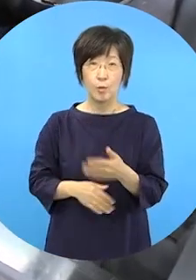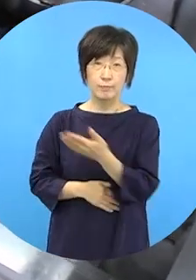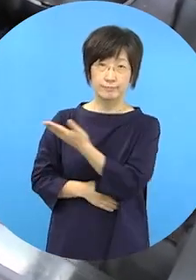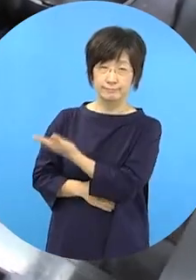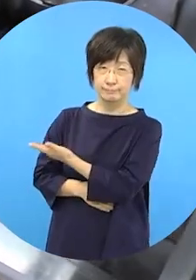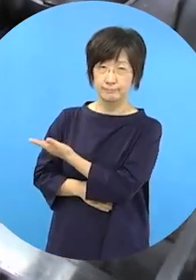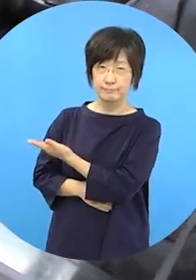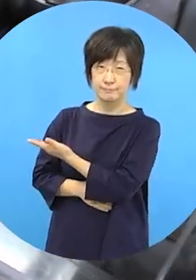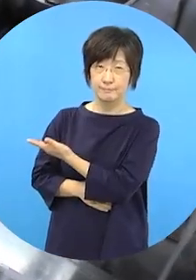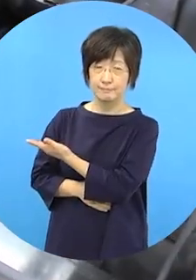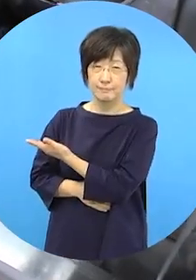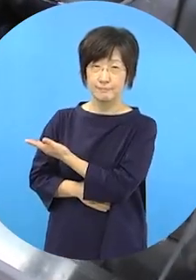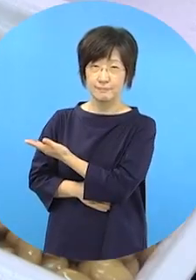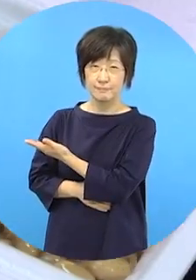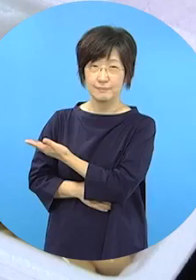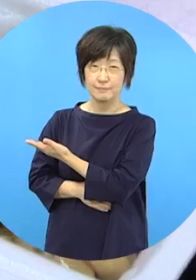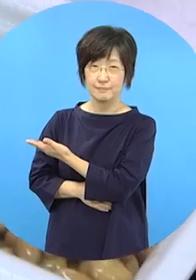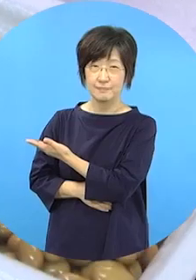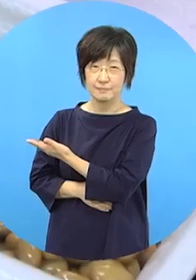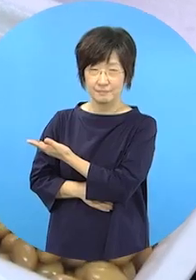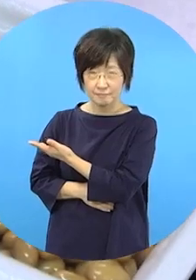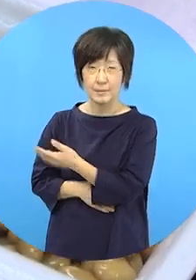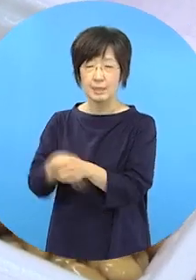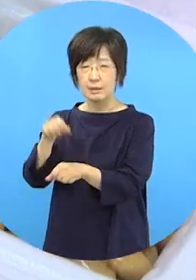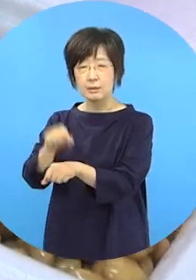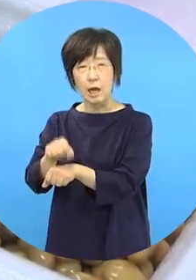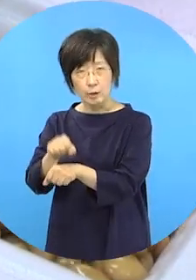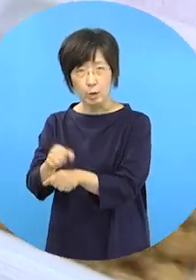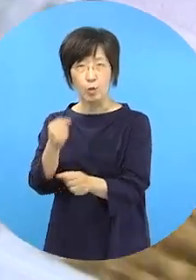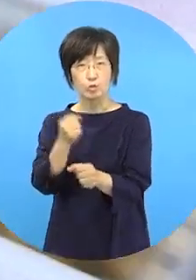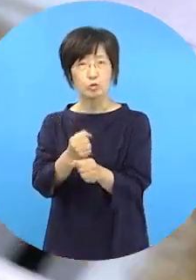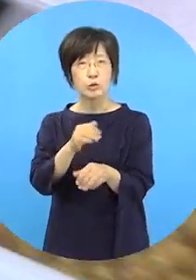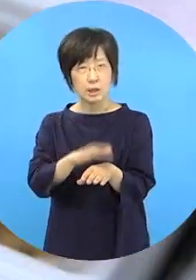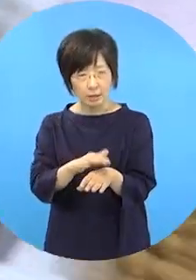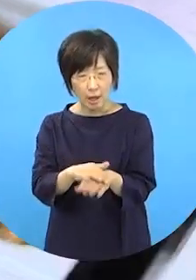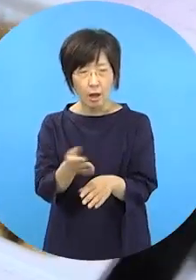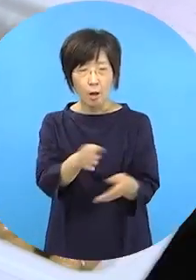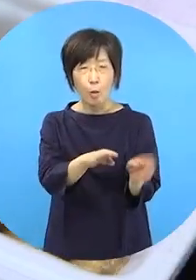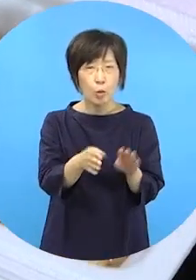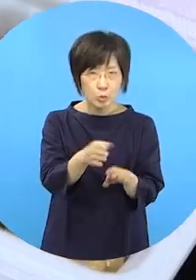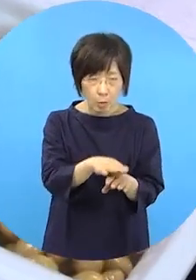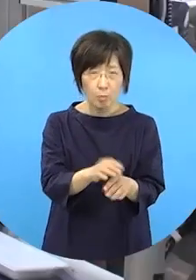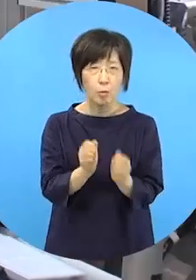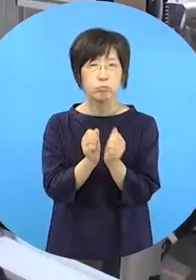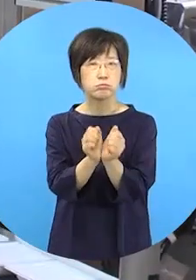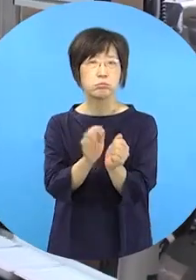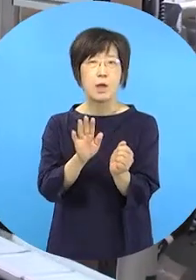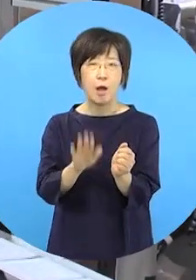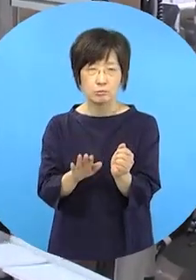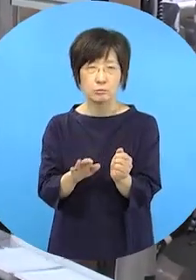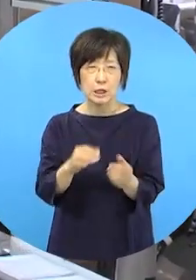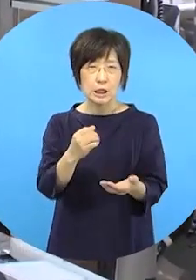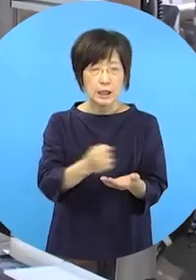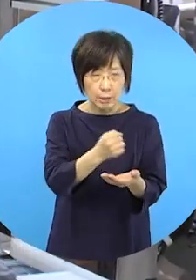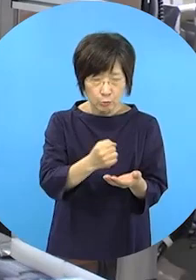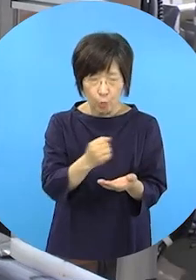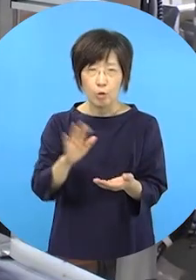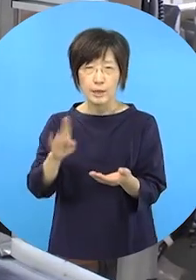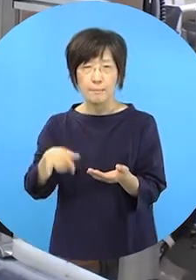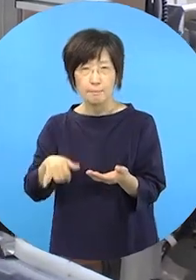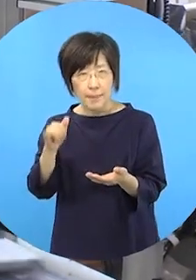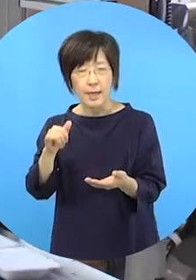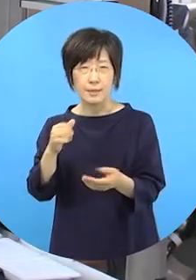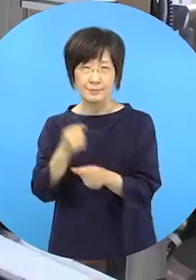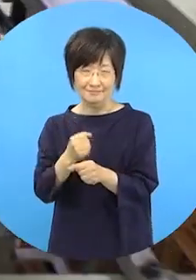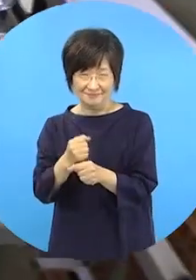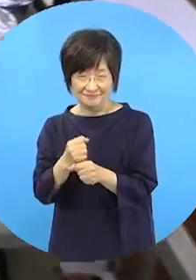社トキワ食品です。素材や製法はもちろん、包装紙にもこだわった納豆やテンペを全